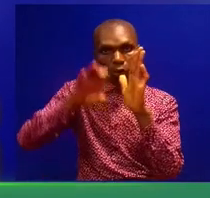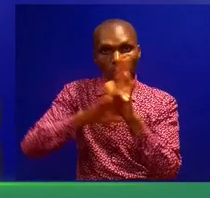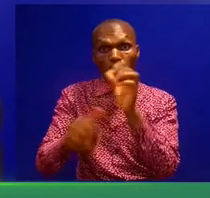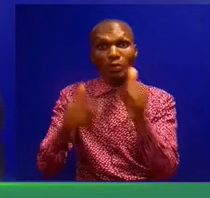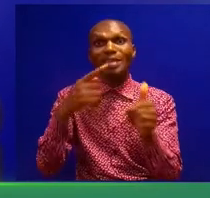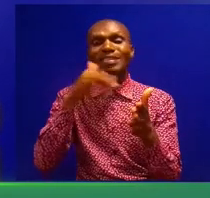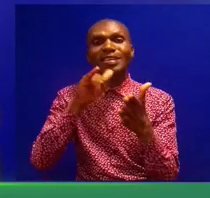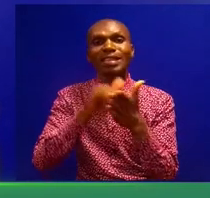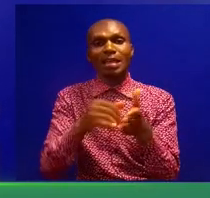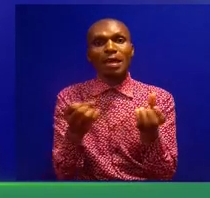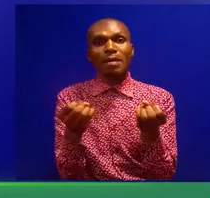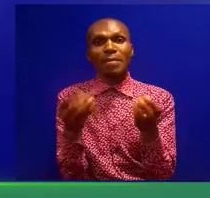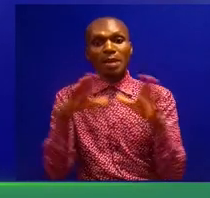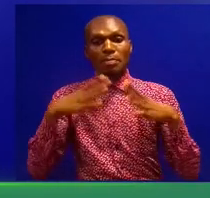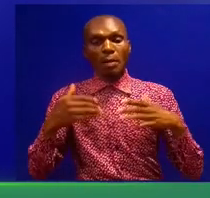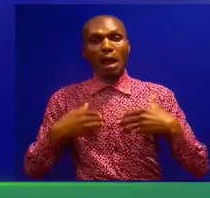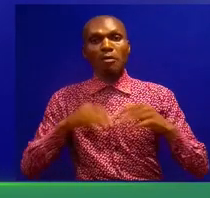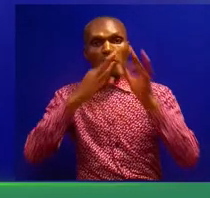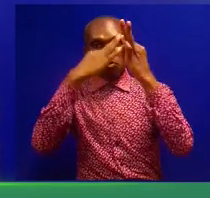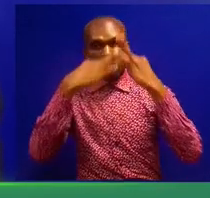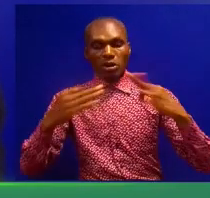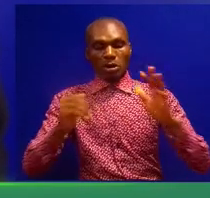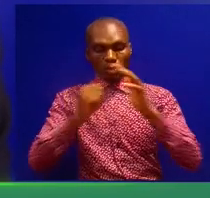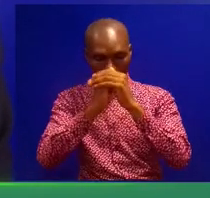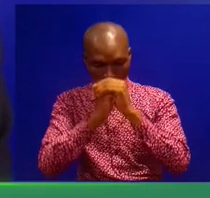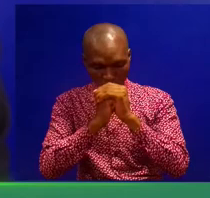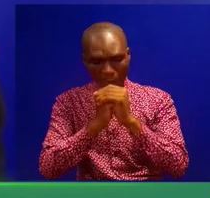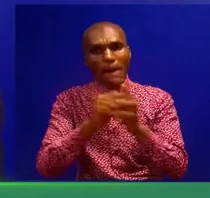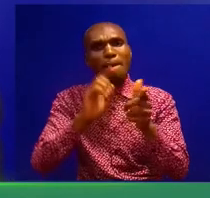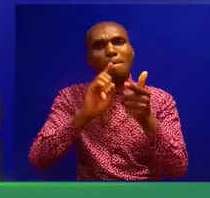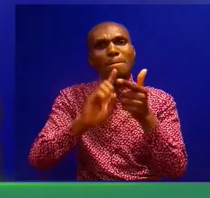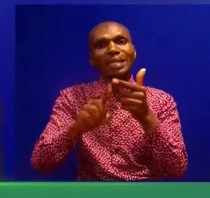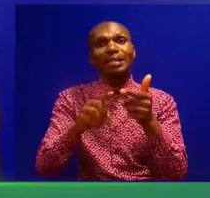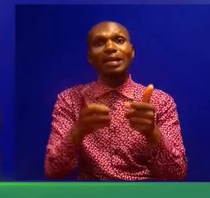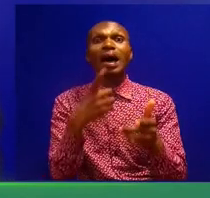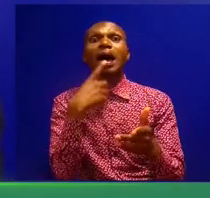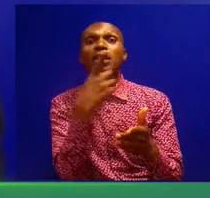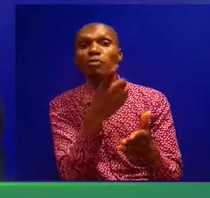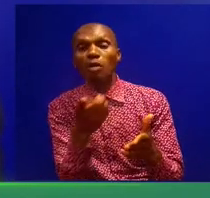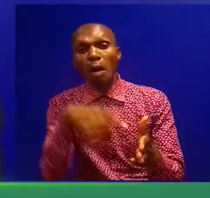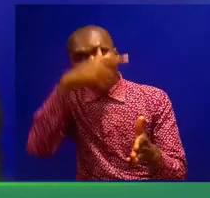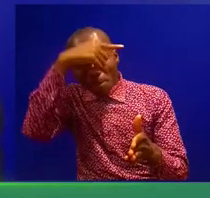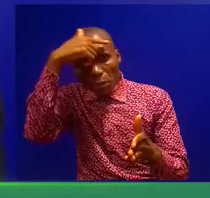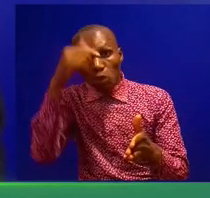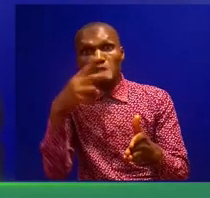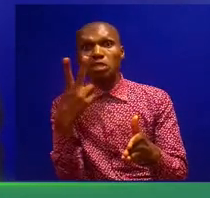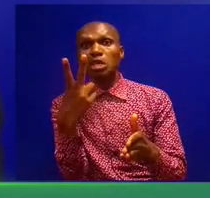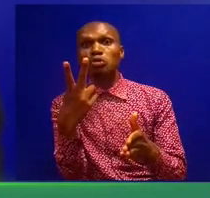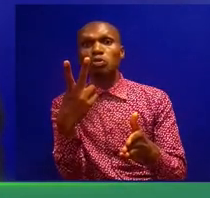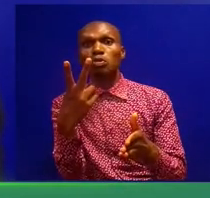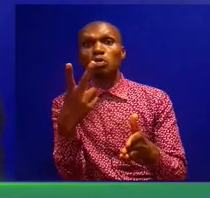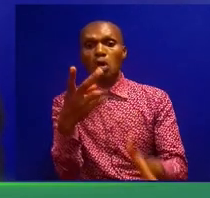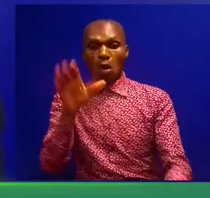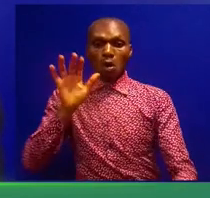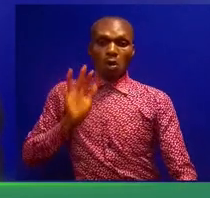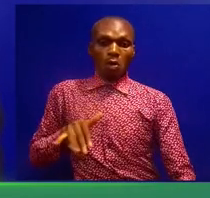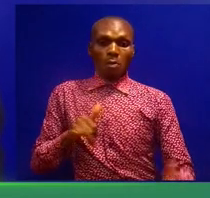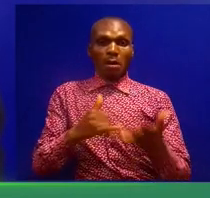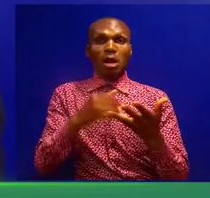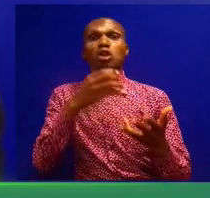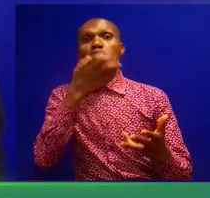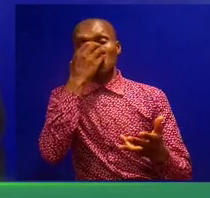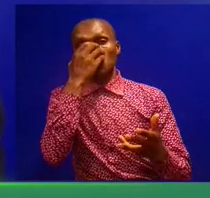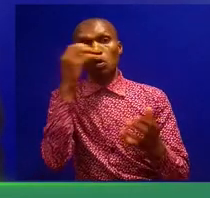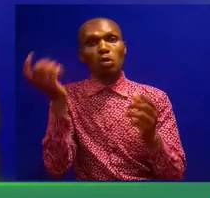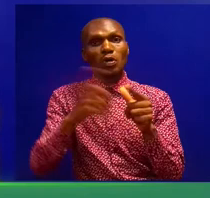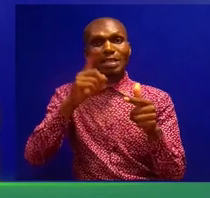gotebanga abantu batu arobo subore wo sasima lakini ntebega asenge nchaba babere omusubati recho Ruto